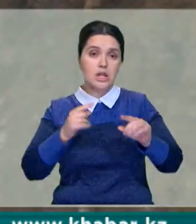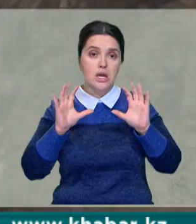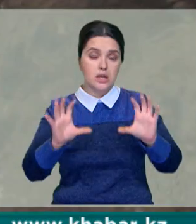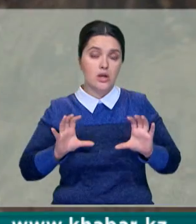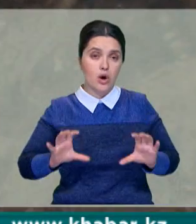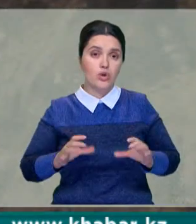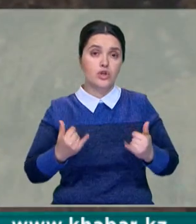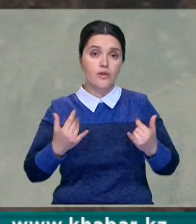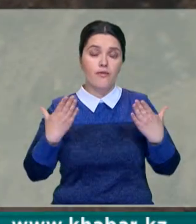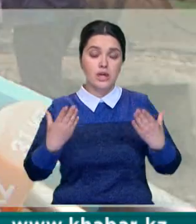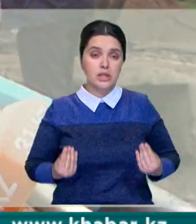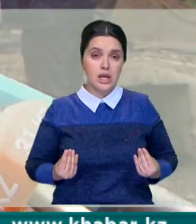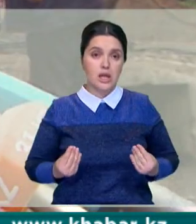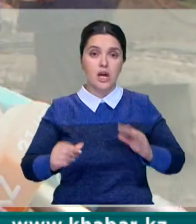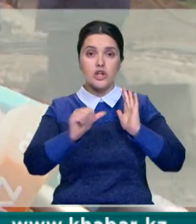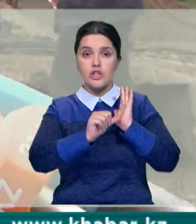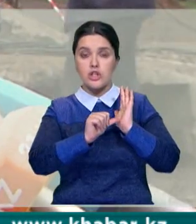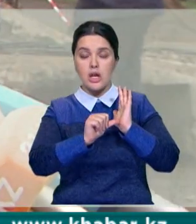день в городе